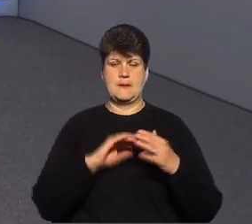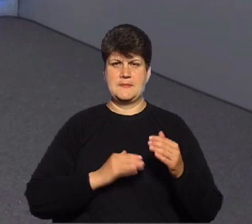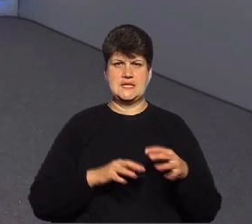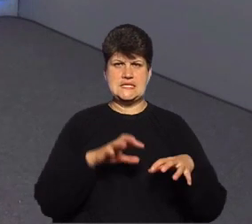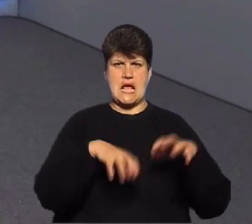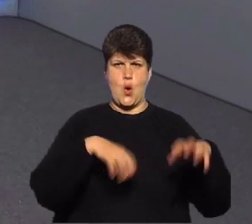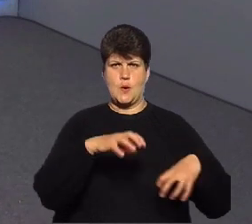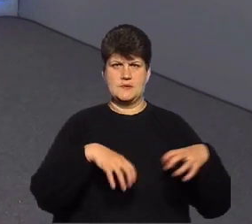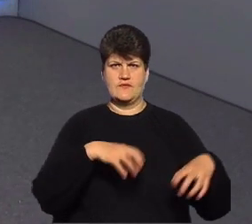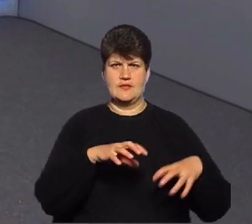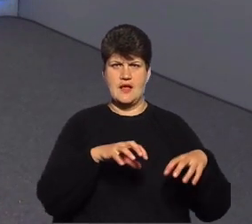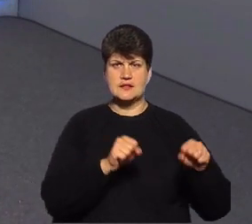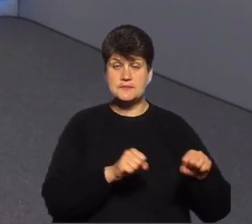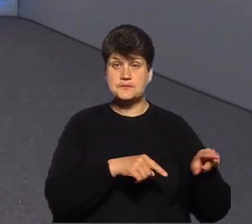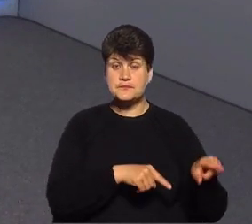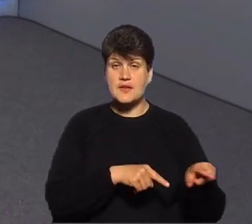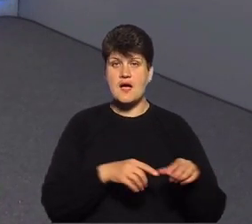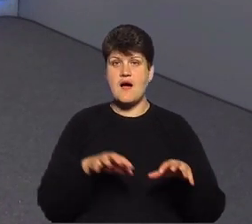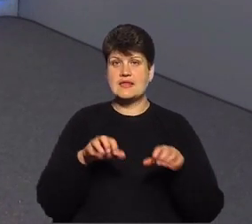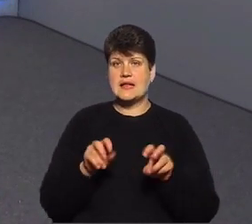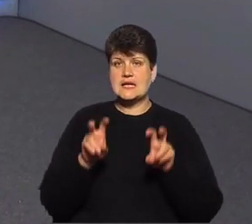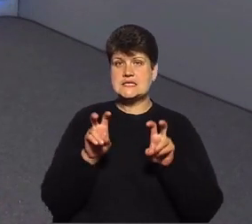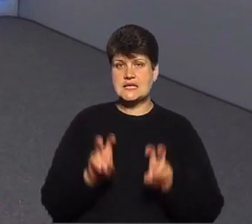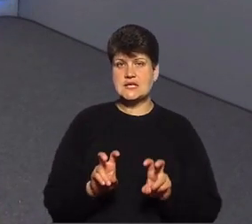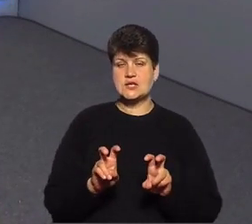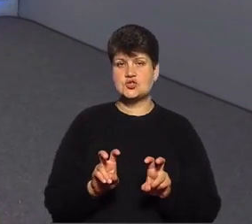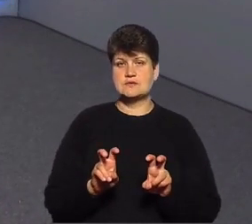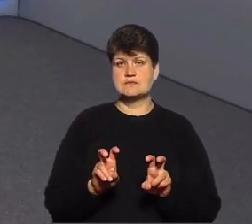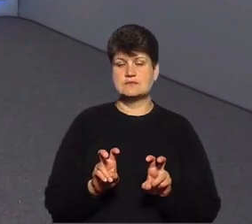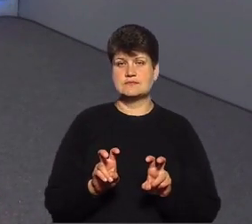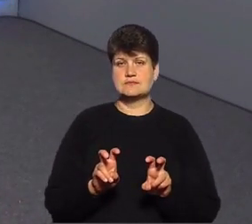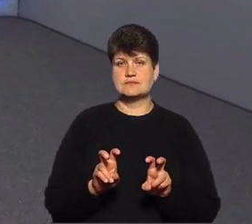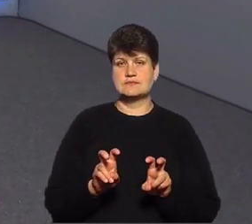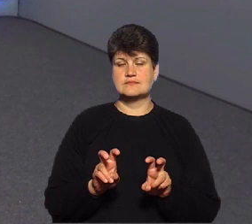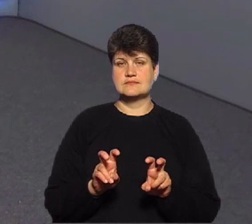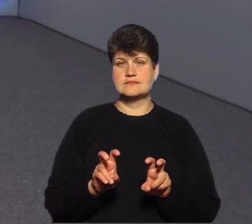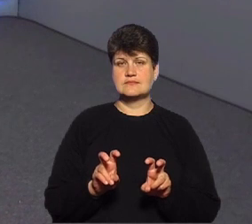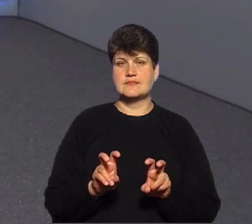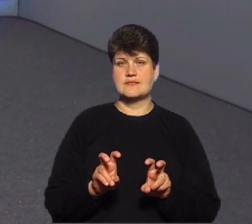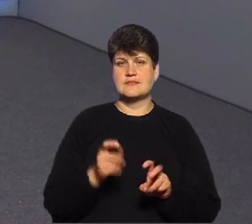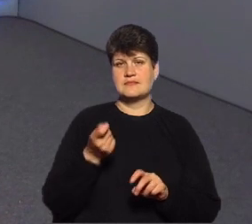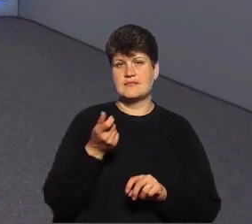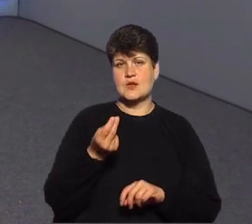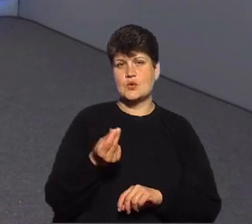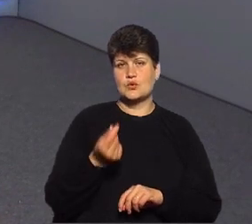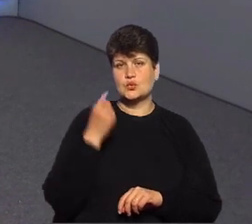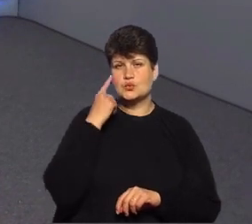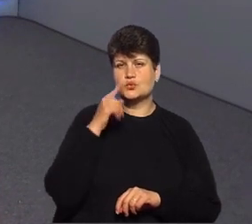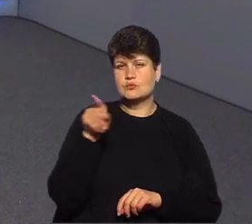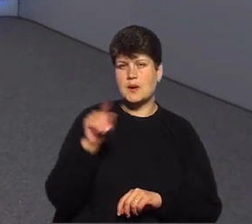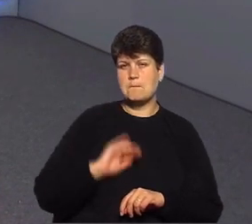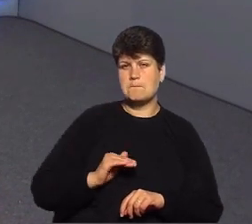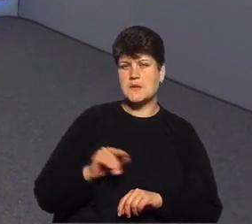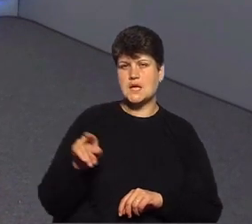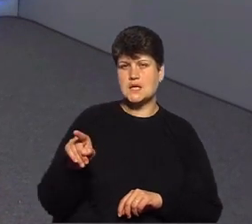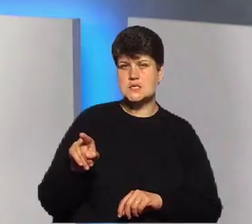влада, сидячи там за, ну, з мінімальним взагалі бюджетом, думає, що о, бізнес – це там якісь буржуї